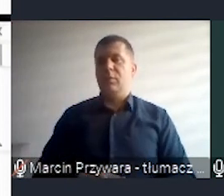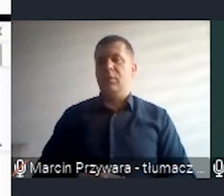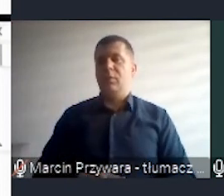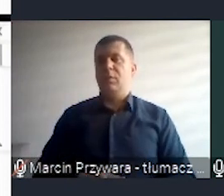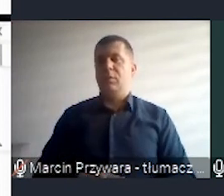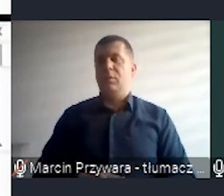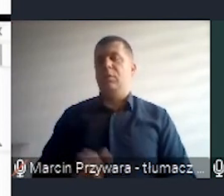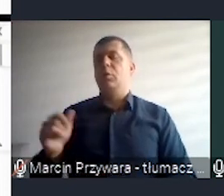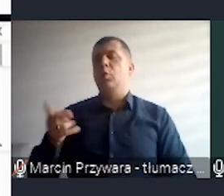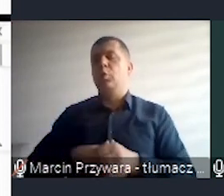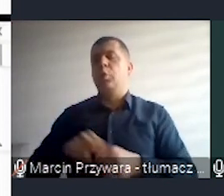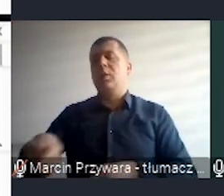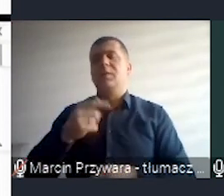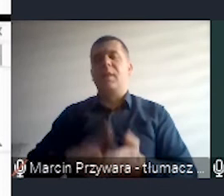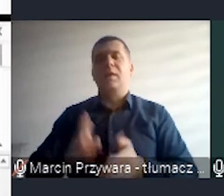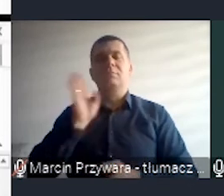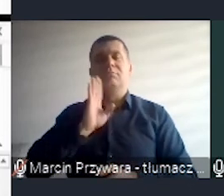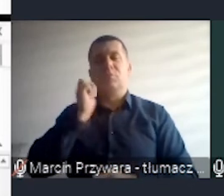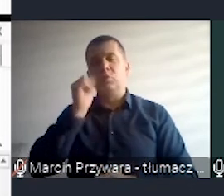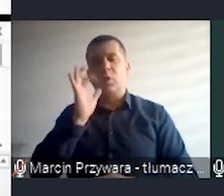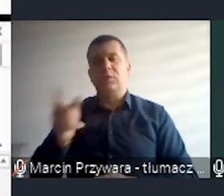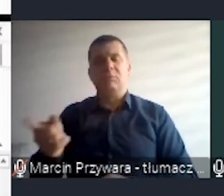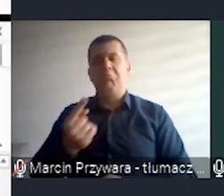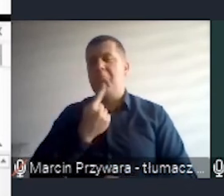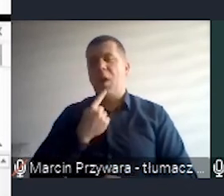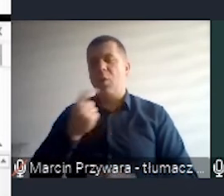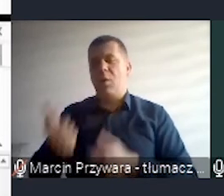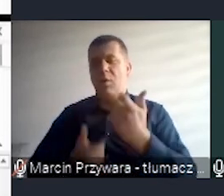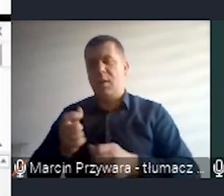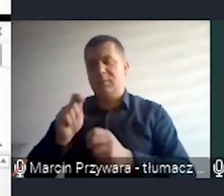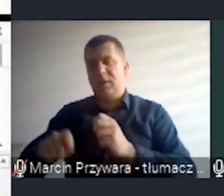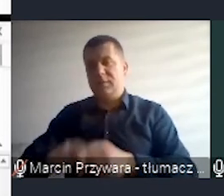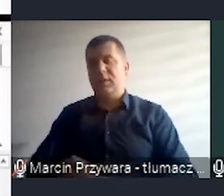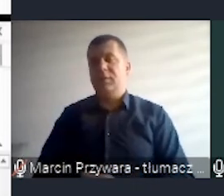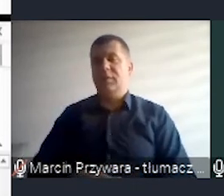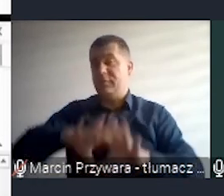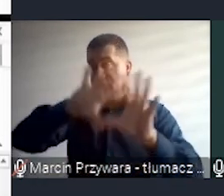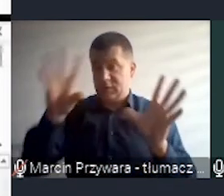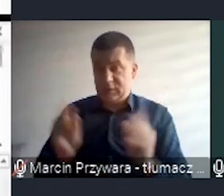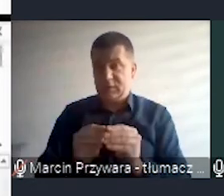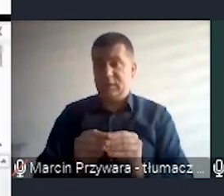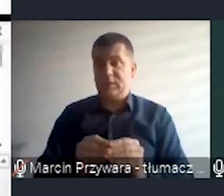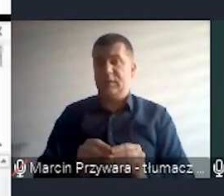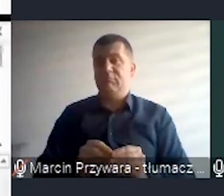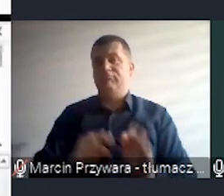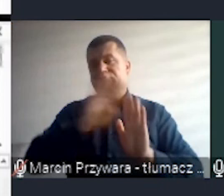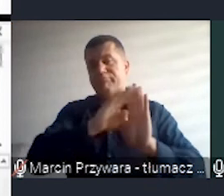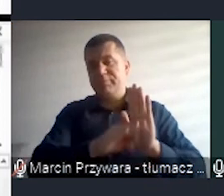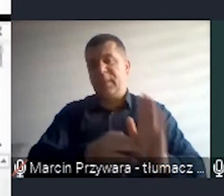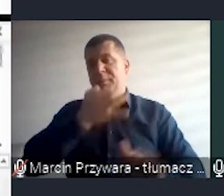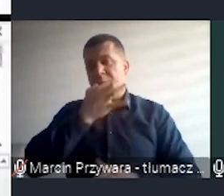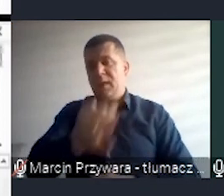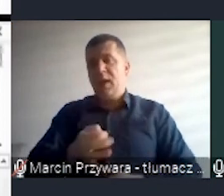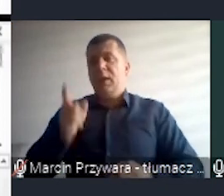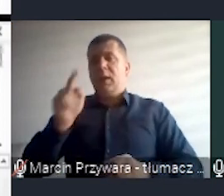się zwykle szczegółowo nie bada. Czyli wszystkie kryteria czy pytania